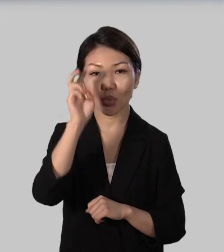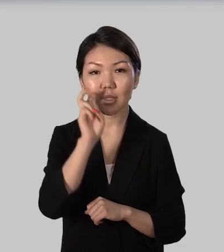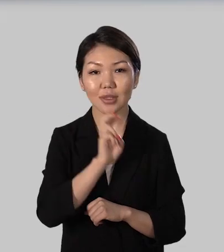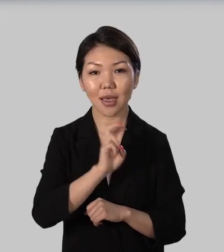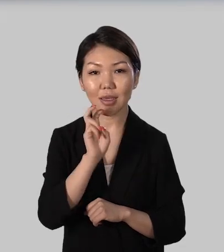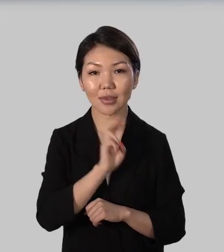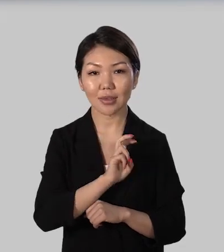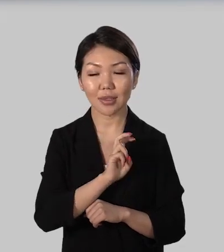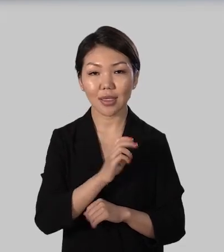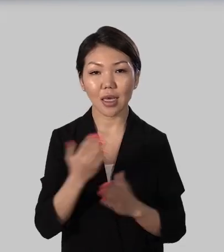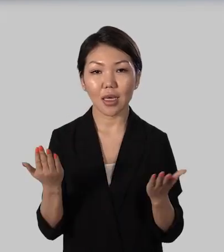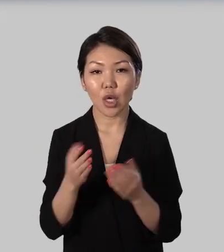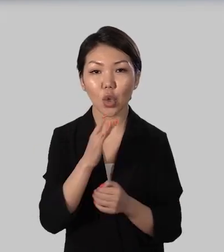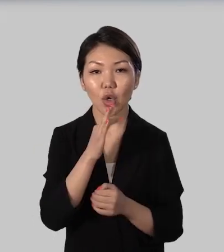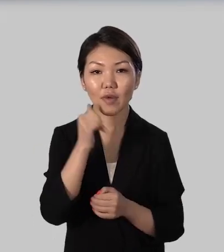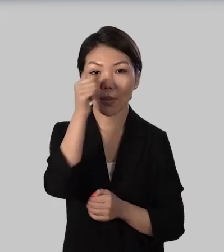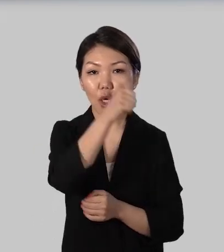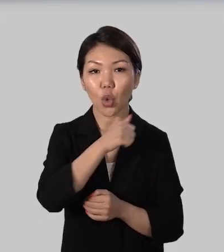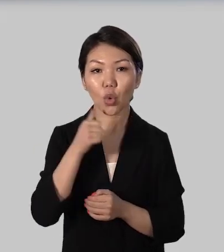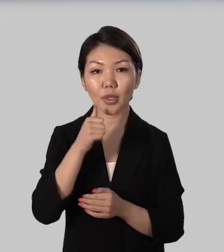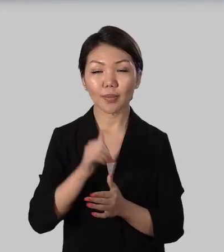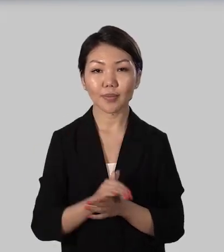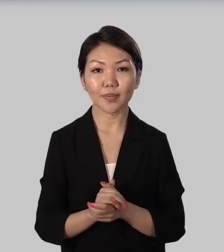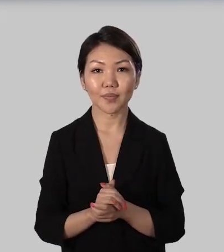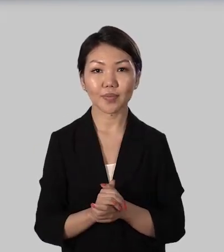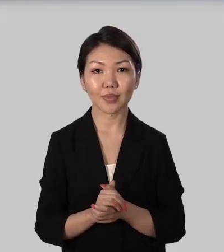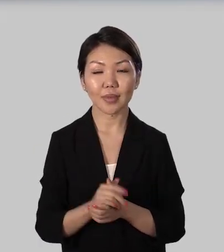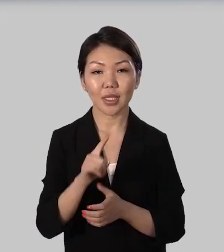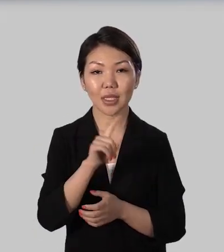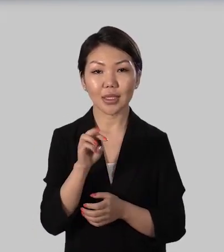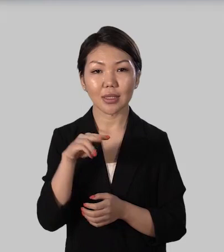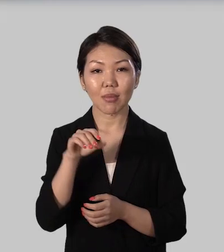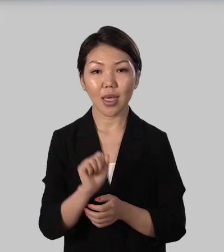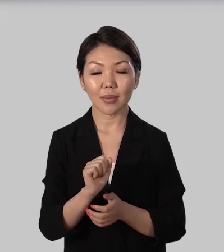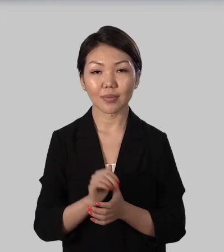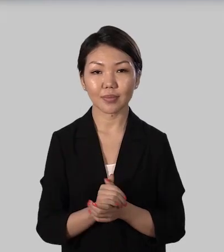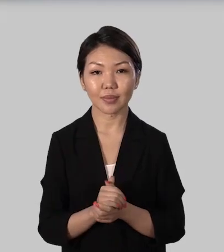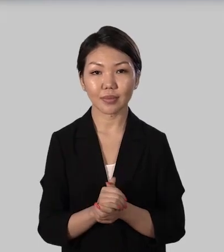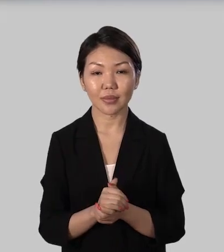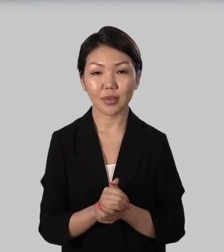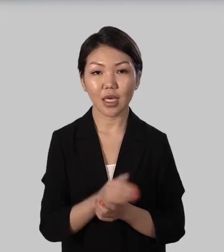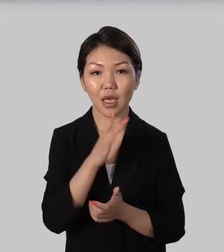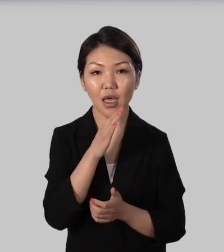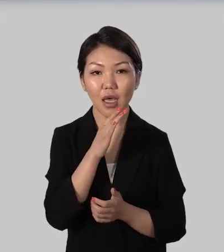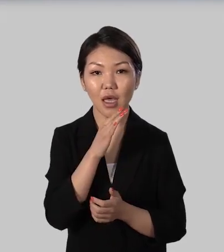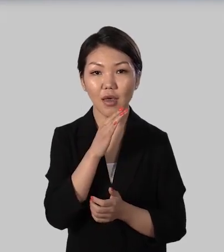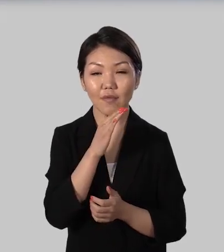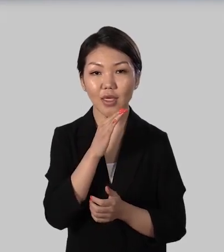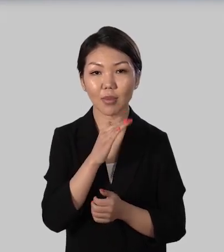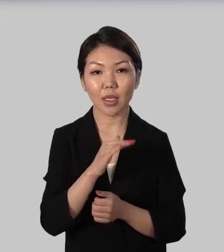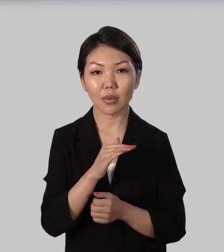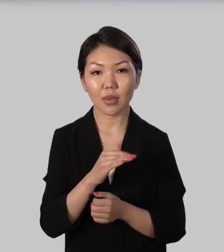года зима а время суток поздний